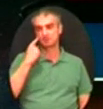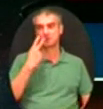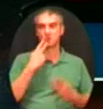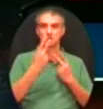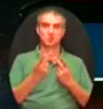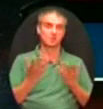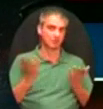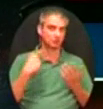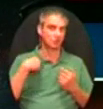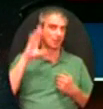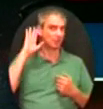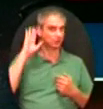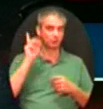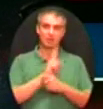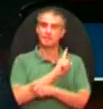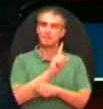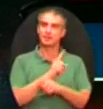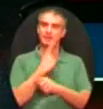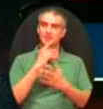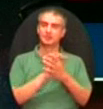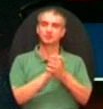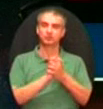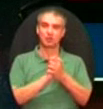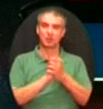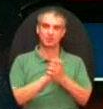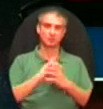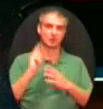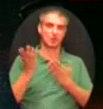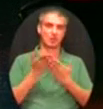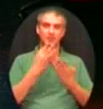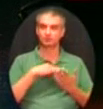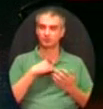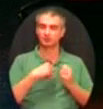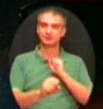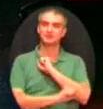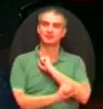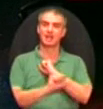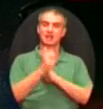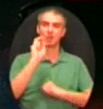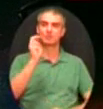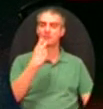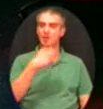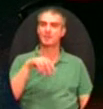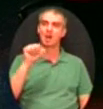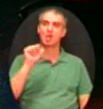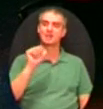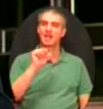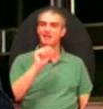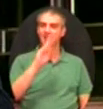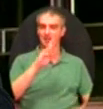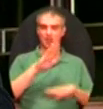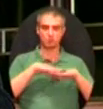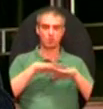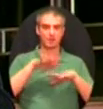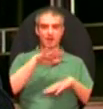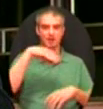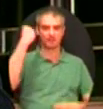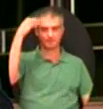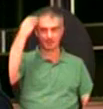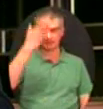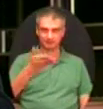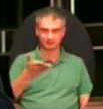תגובה שנוכל לשמוע אותה, ובינתיים נגיד שלום לשאר האורחים שלנו, סגן אלוף במילואים אלון אביתר, מומחה לזירה הפלסטינית, שלום